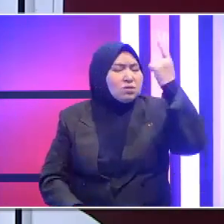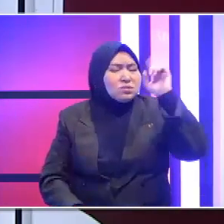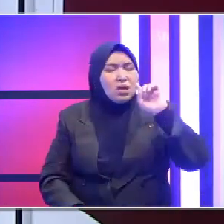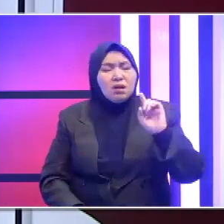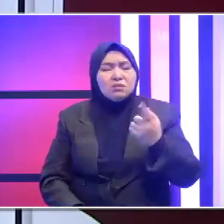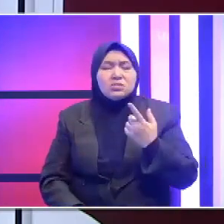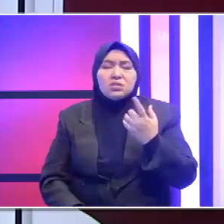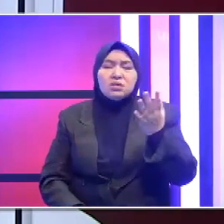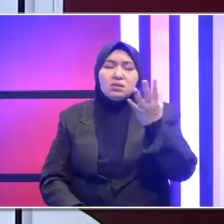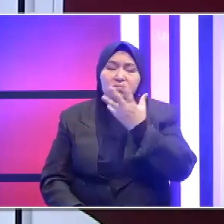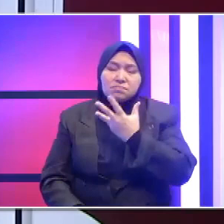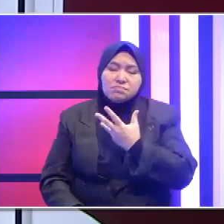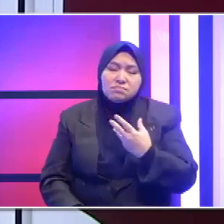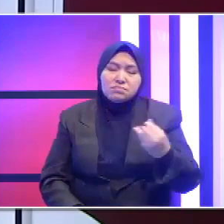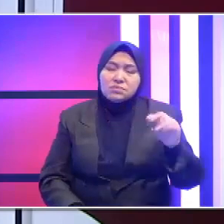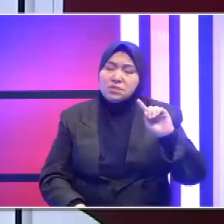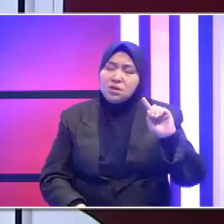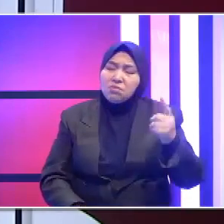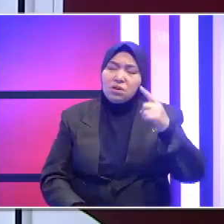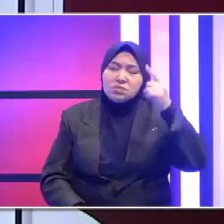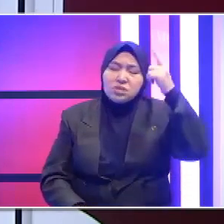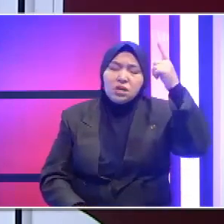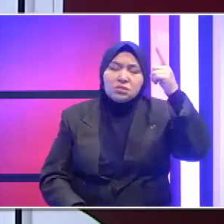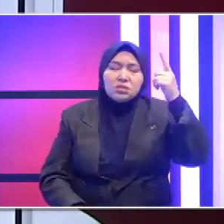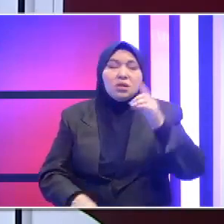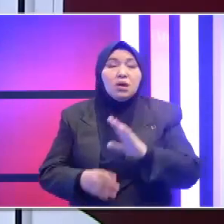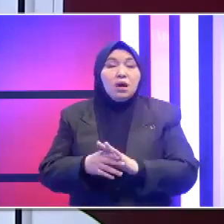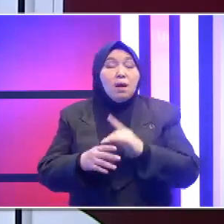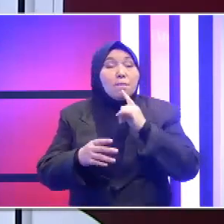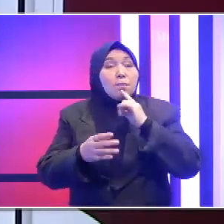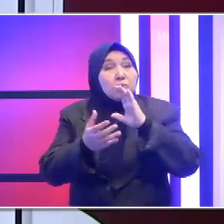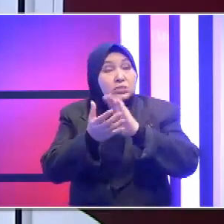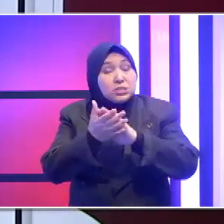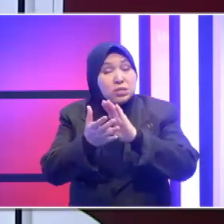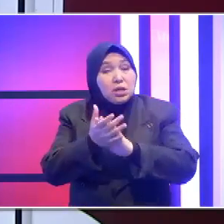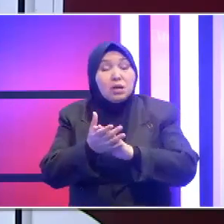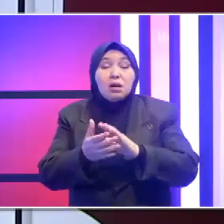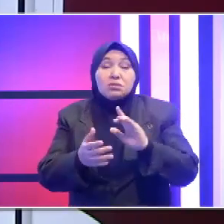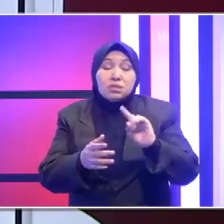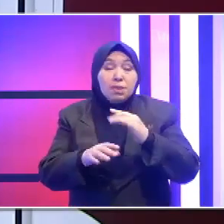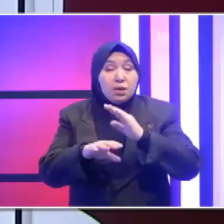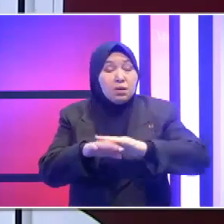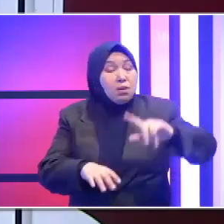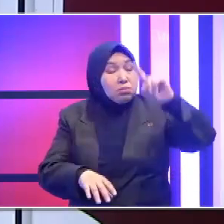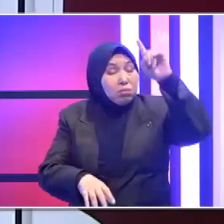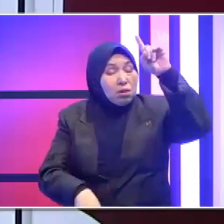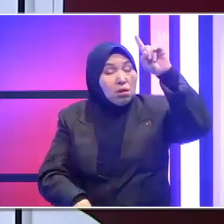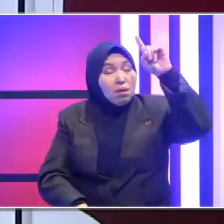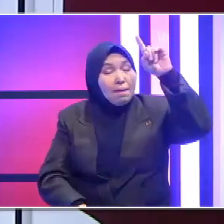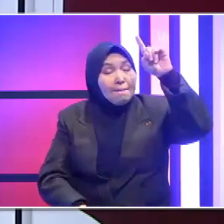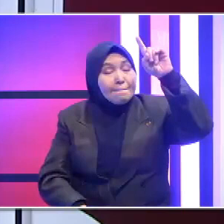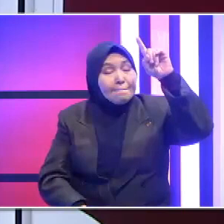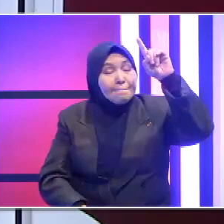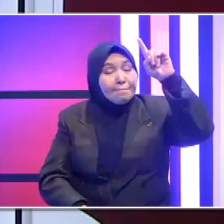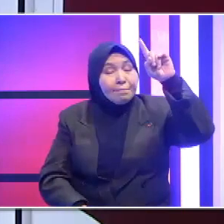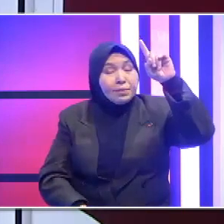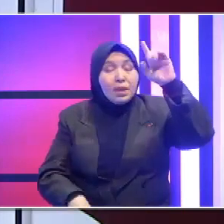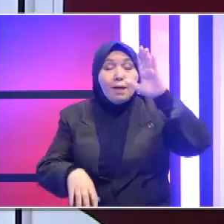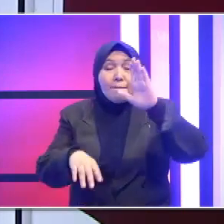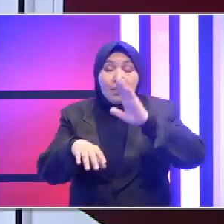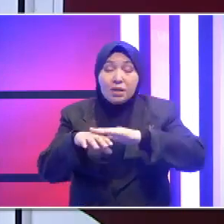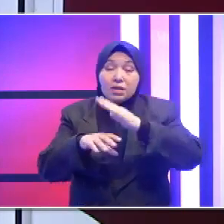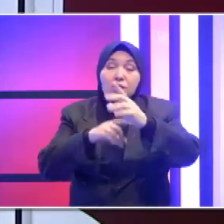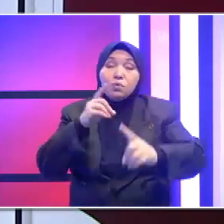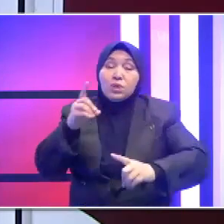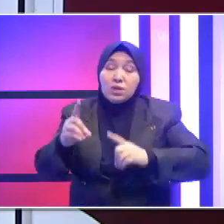dahulu hamdu feel Ula Ula Vira pujian adalah pada Allah tiluna ya yaitu pada